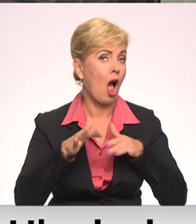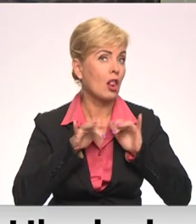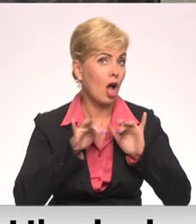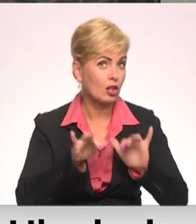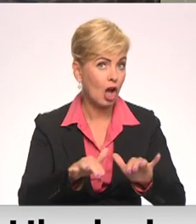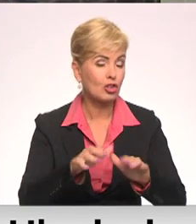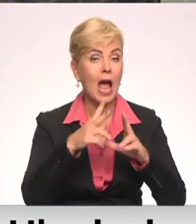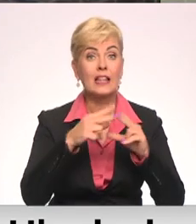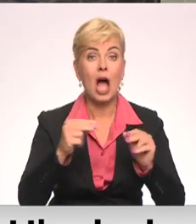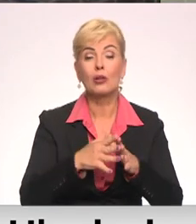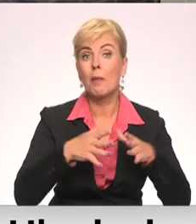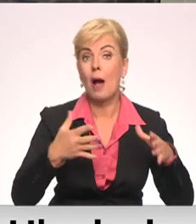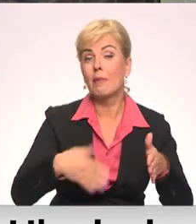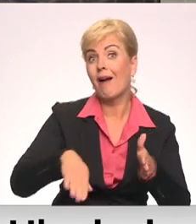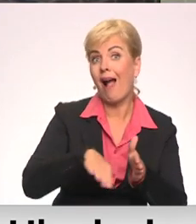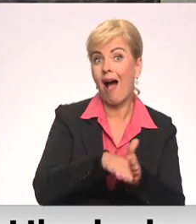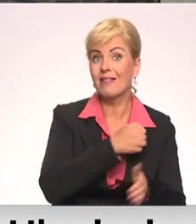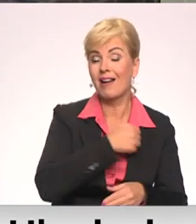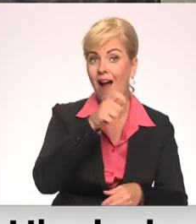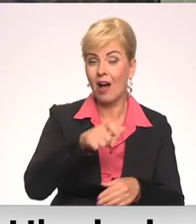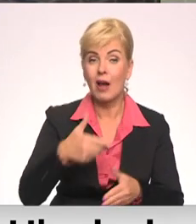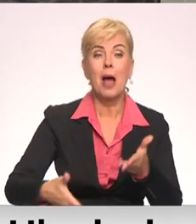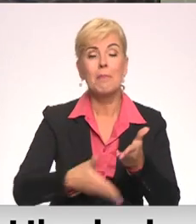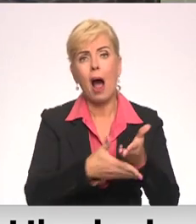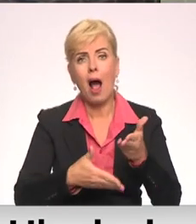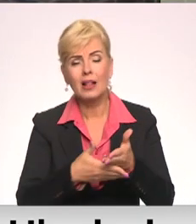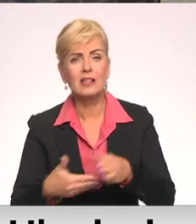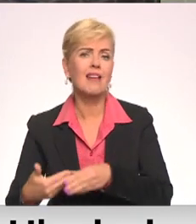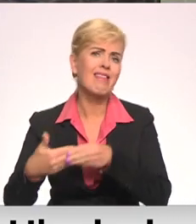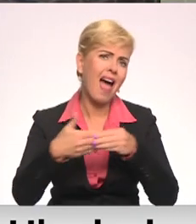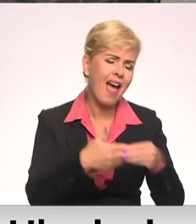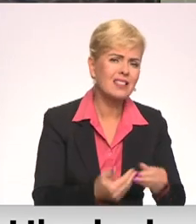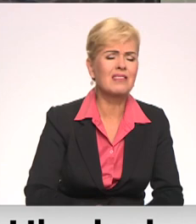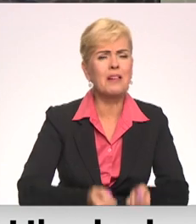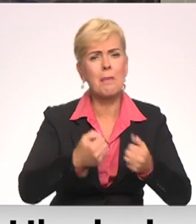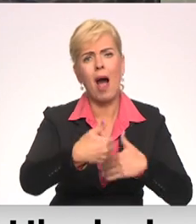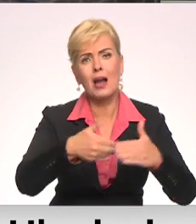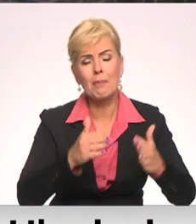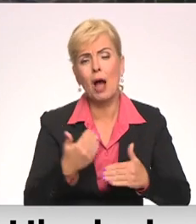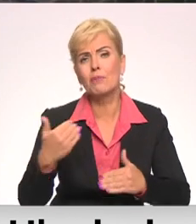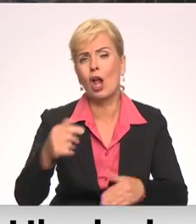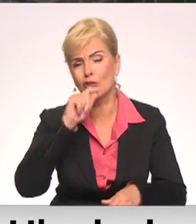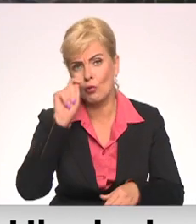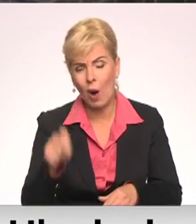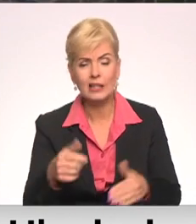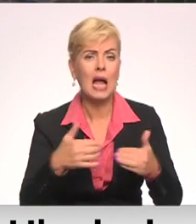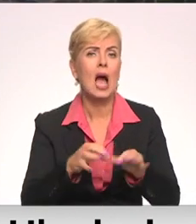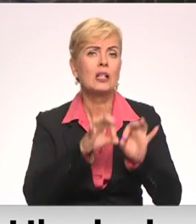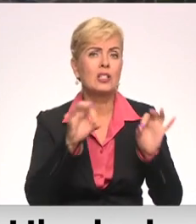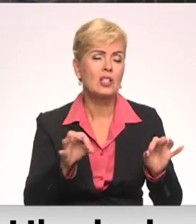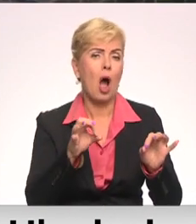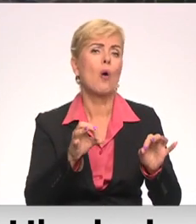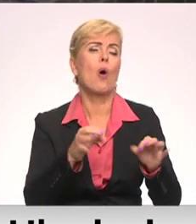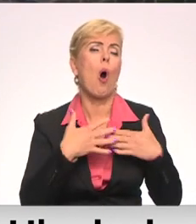NATO paplašinātās klātbūtnes karavīri palīdz cilāt smagākas palīdzības pakas Ukrainai. Kopš kara sākuma biedrība aktīvi